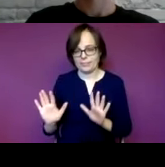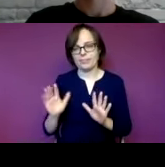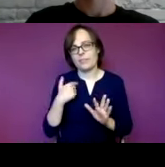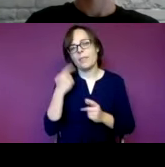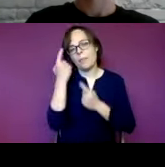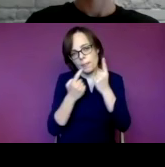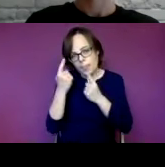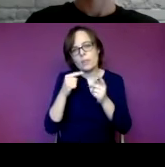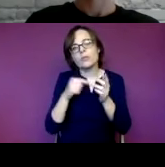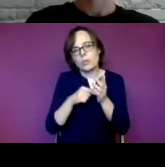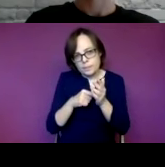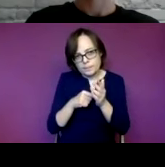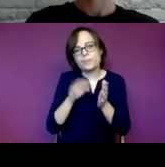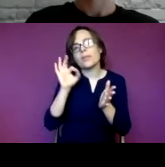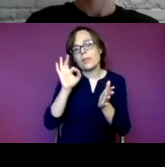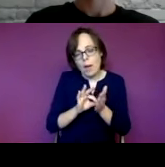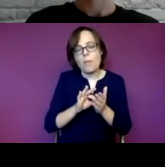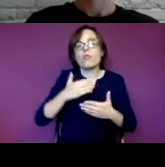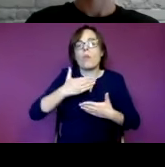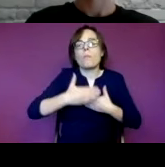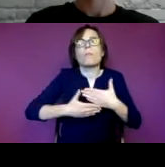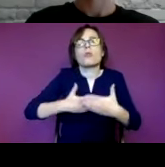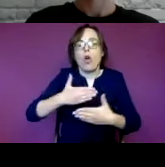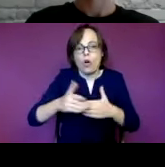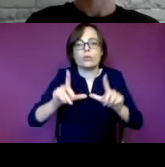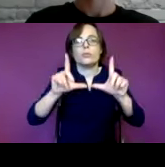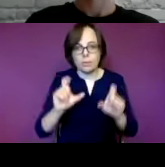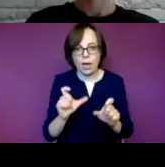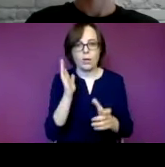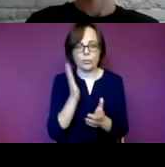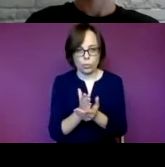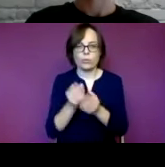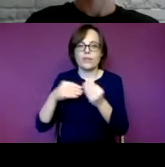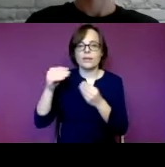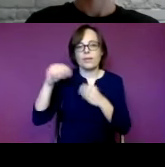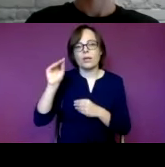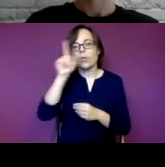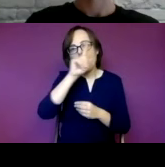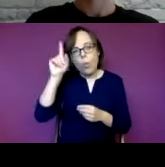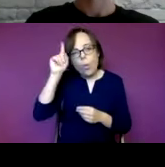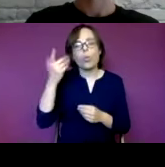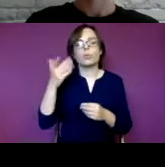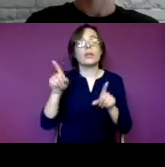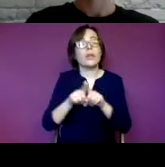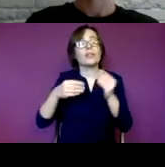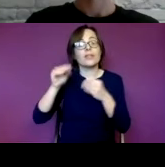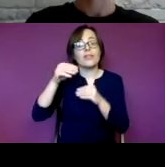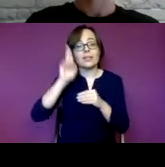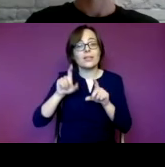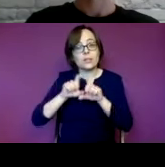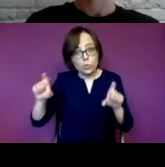jest proces, który w jakiś sposób się rozpoczął, że coraz więcej ludzi, coraz więcej instytucji też umożliwia pracę zdalną, w związku z tym ci ludzie,